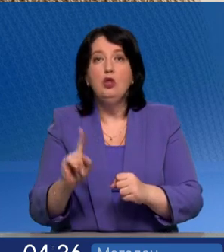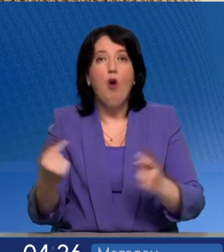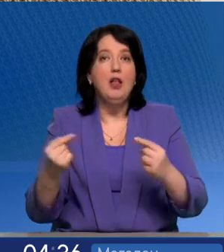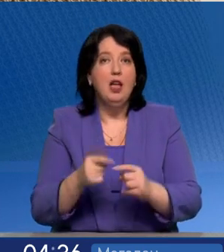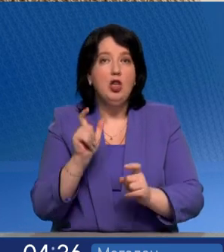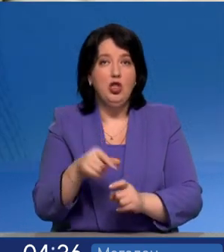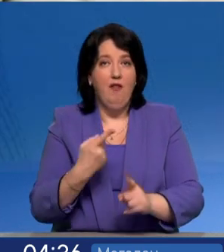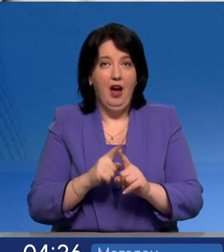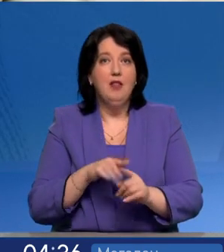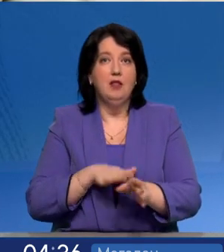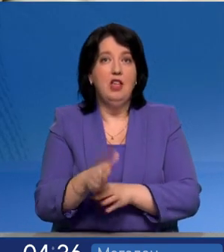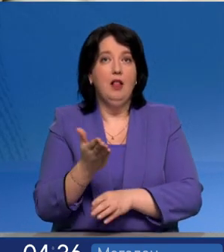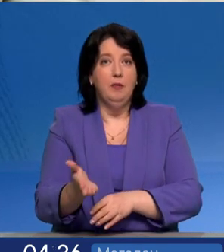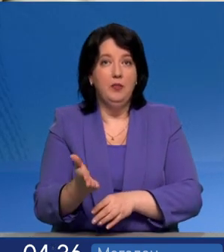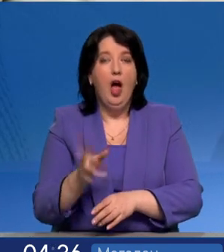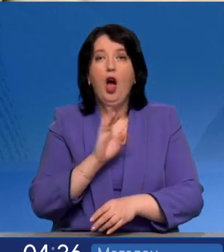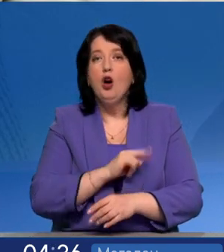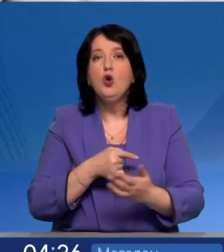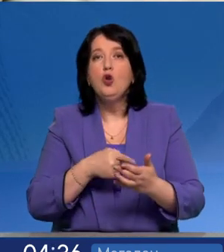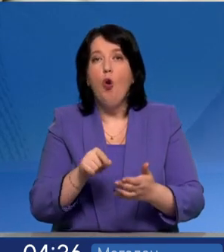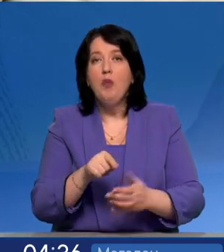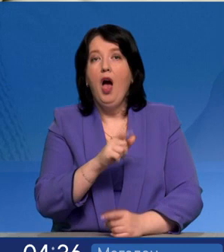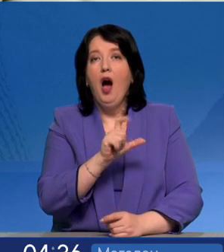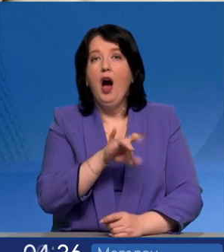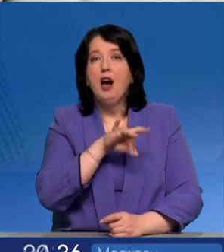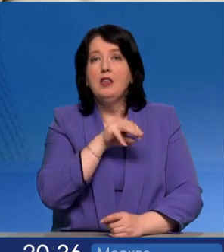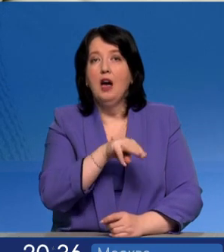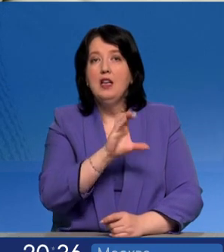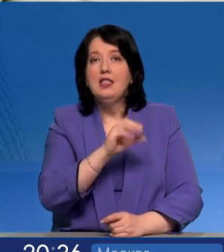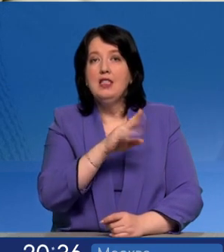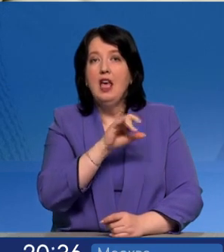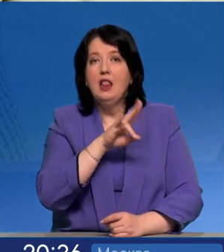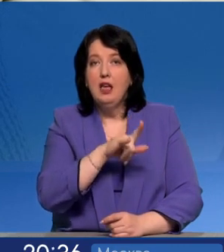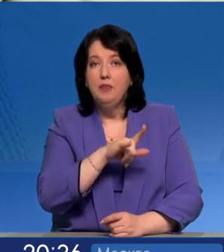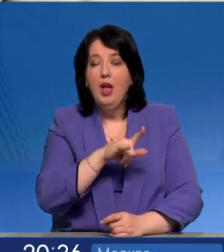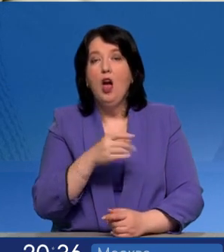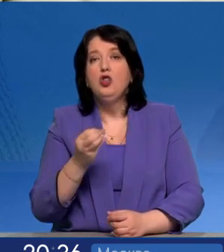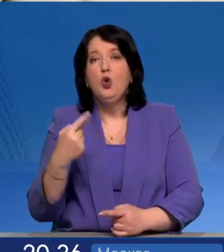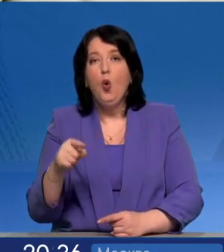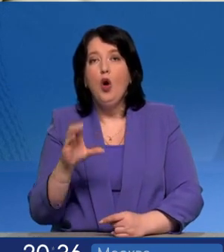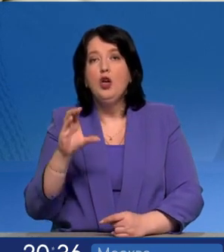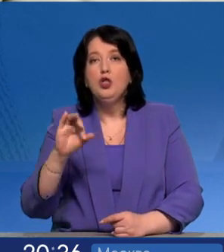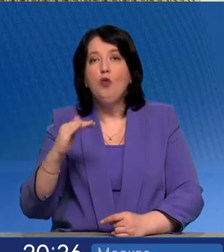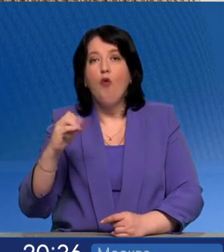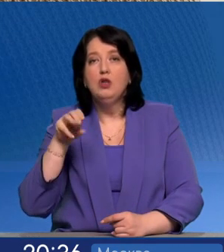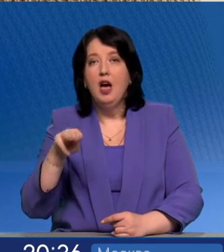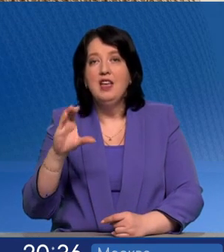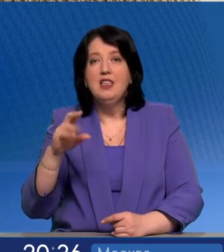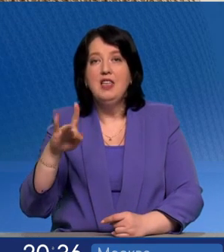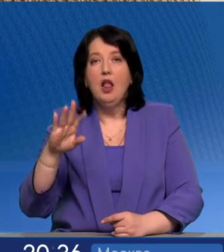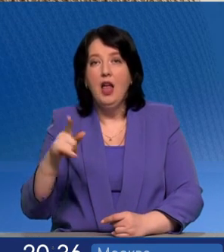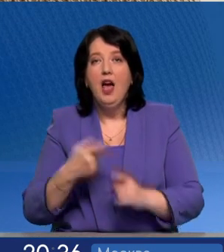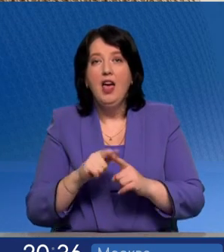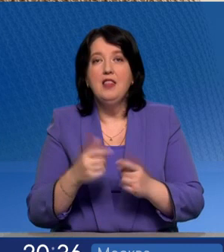человек делал. Но кроме хард-скиллов, есть еще такое понятие, как софт-скиллы. Или, иначе говоря, мягкие навыки. Это